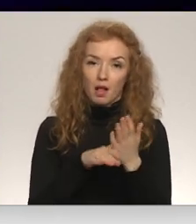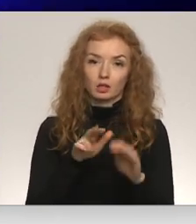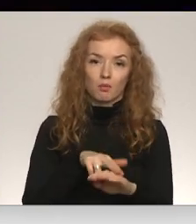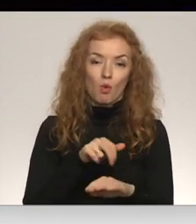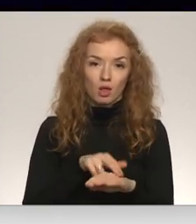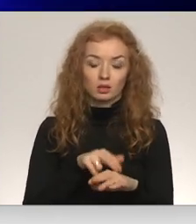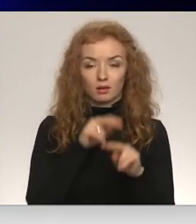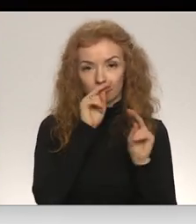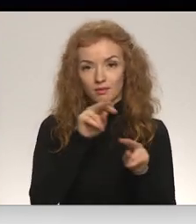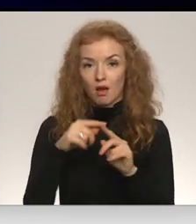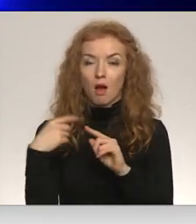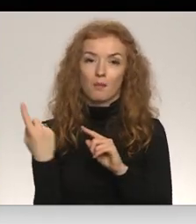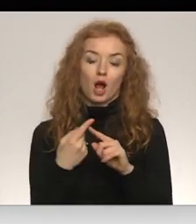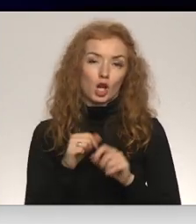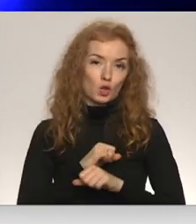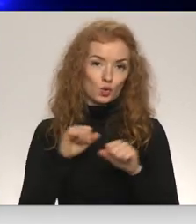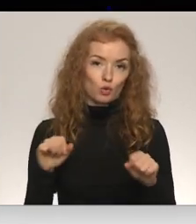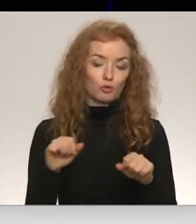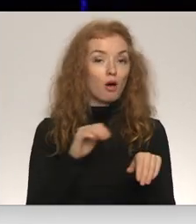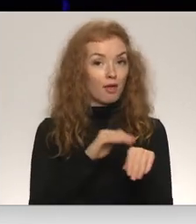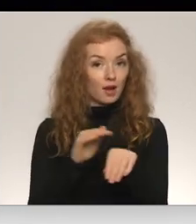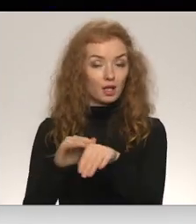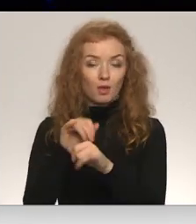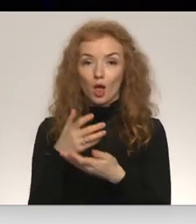par apkārtējo drošības ceļu. Tā kā atgādinām, ka